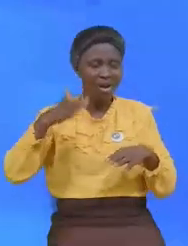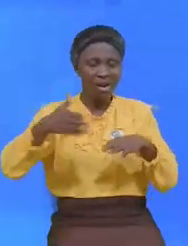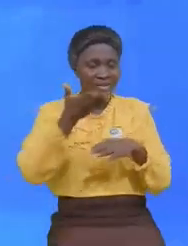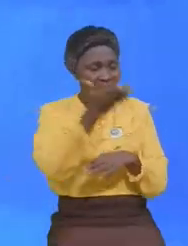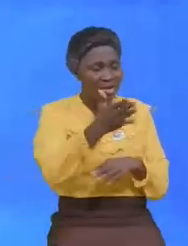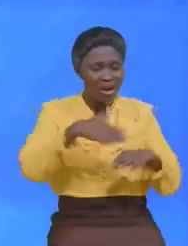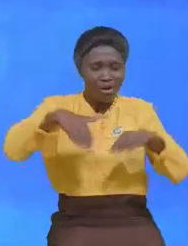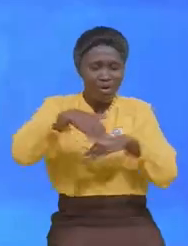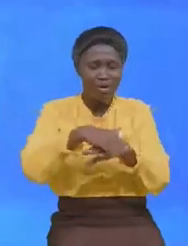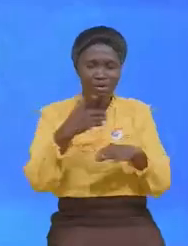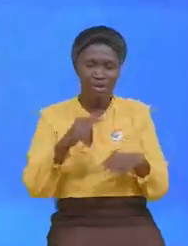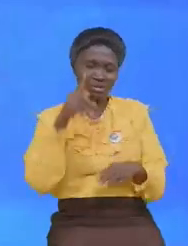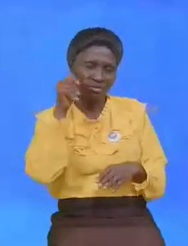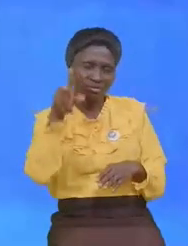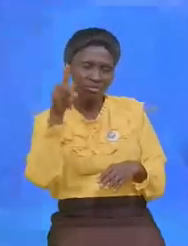là à la télé,